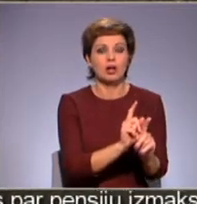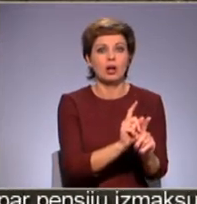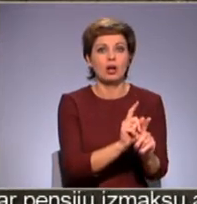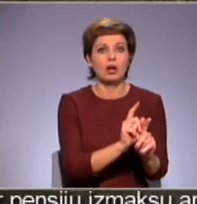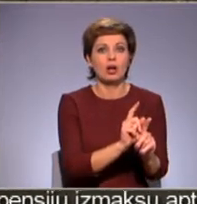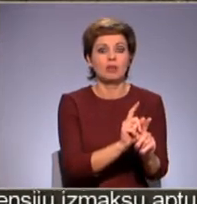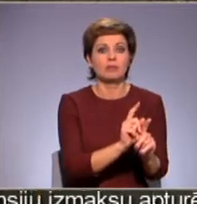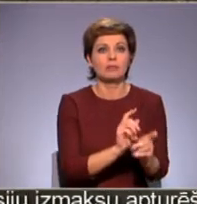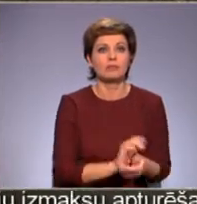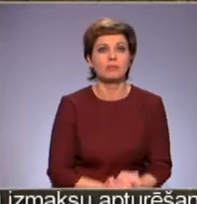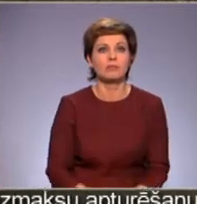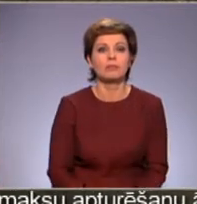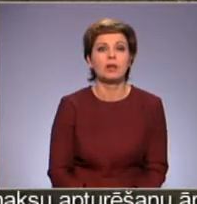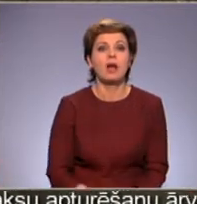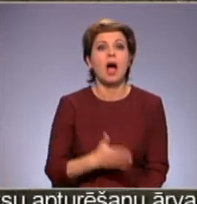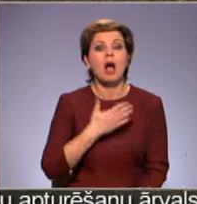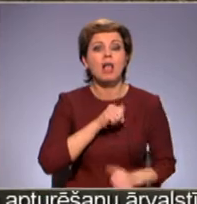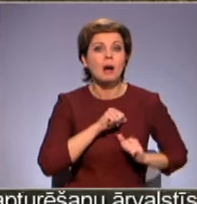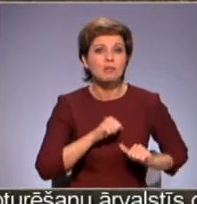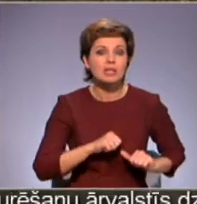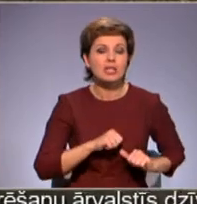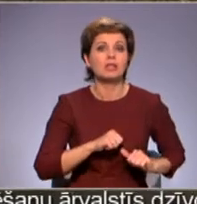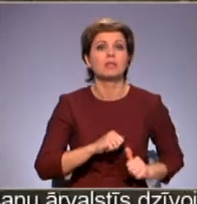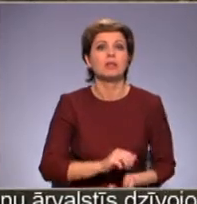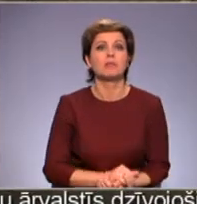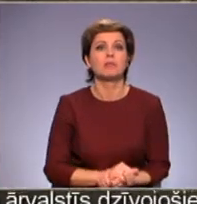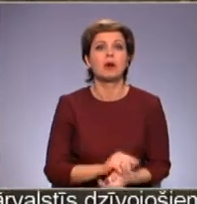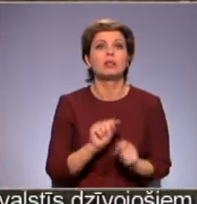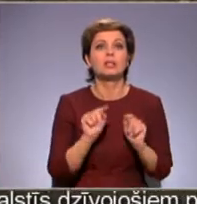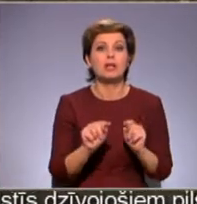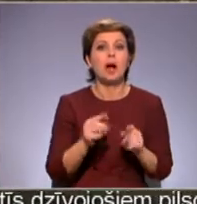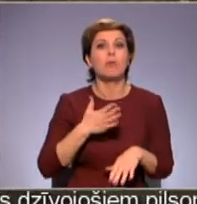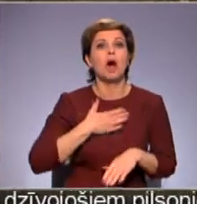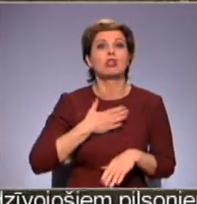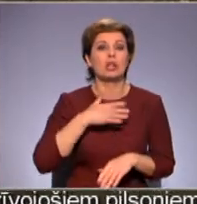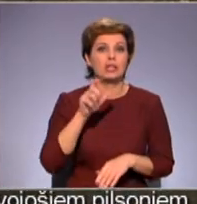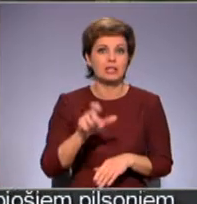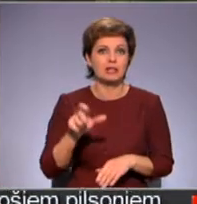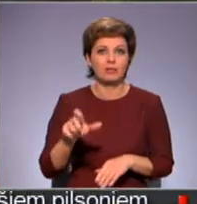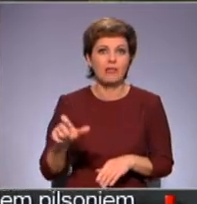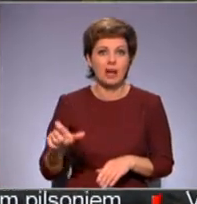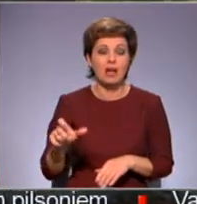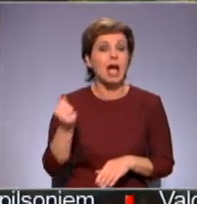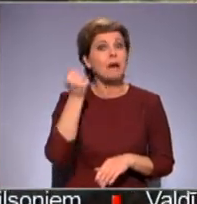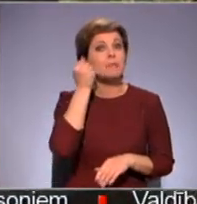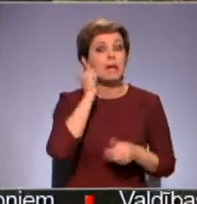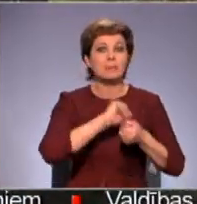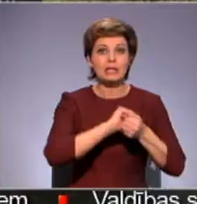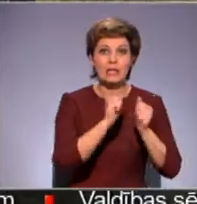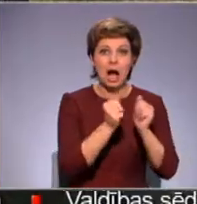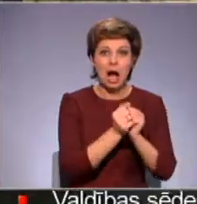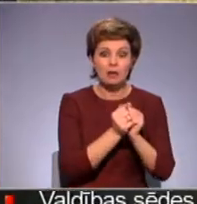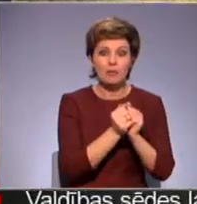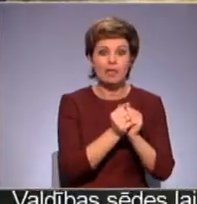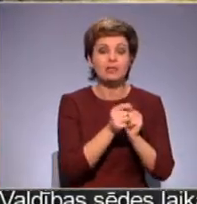Nodevība ar labsirdību. Tie mūsu paši cilvēki vien bija. Piemiņas akmens tapis